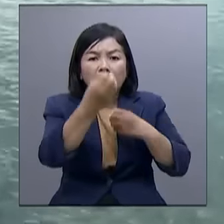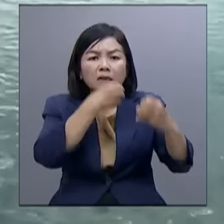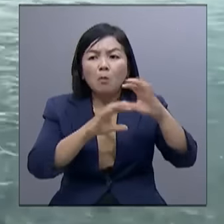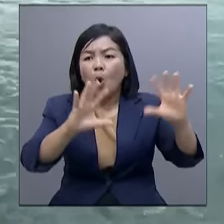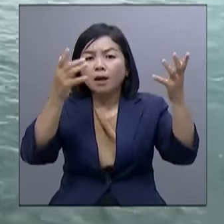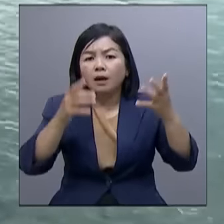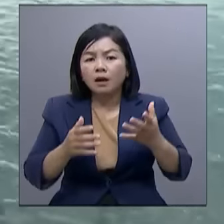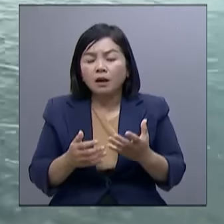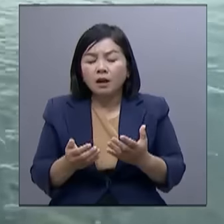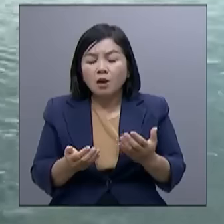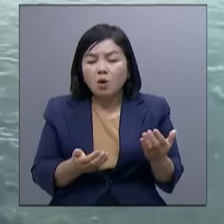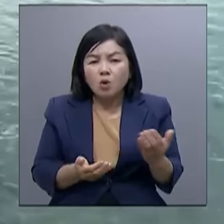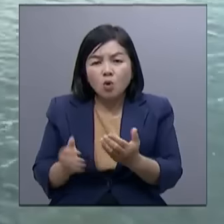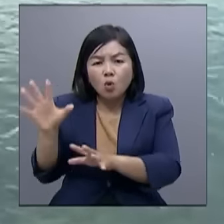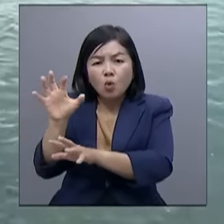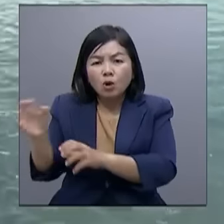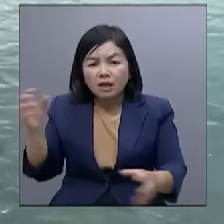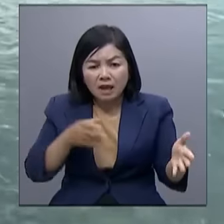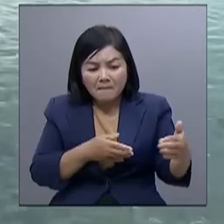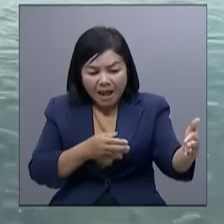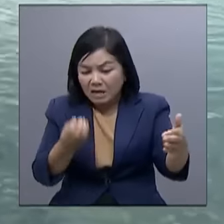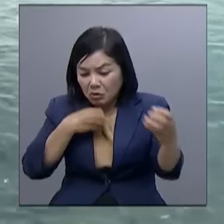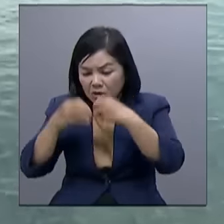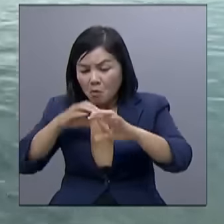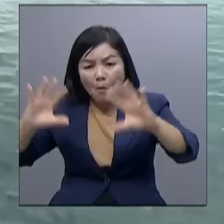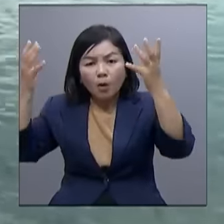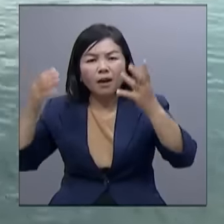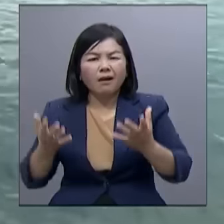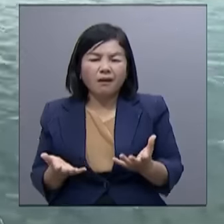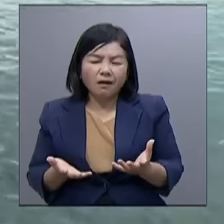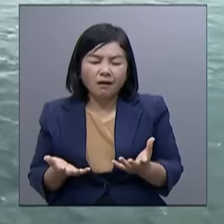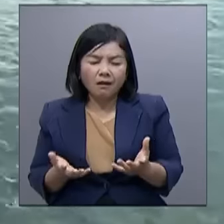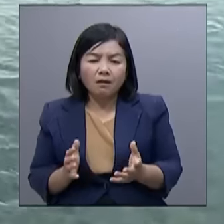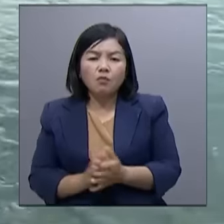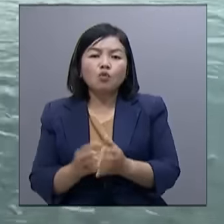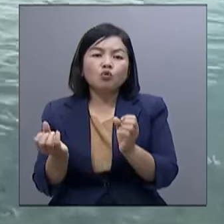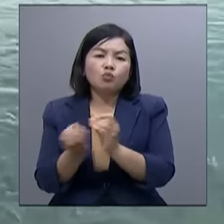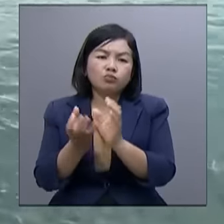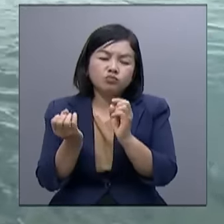ไปเนี่ยมันก็เพิ่มปริมาณอาหารลงไปอีกก็ไปแย่งกันกินของปลาและกุ้งนะฮะ